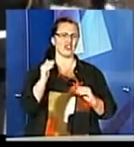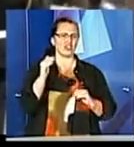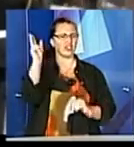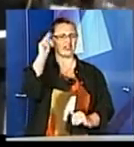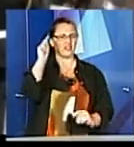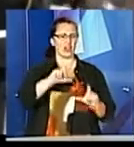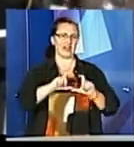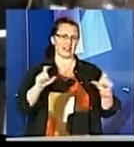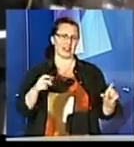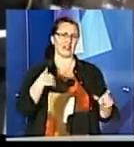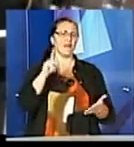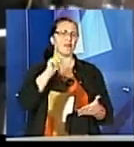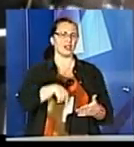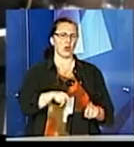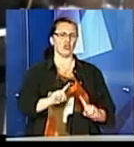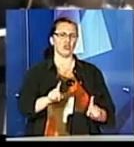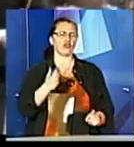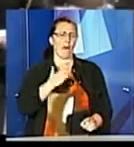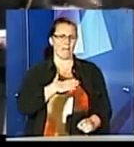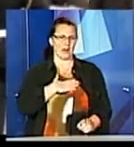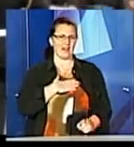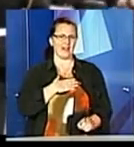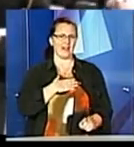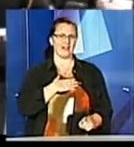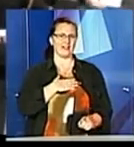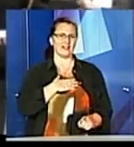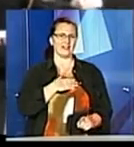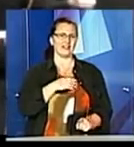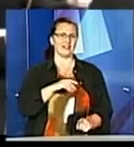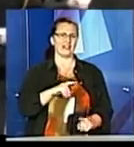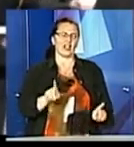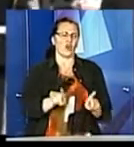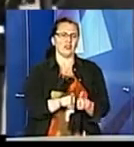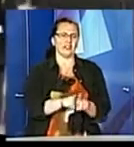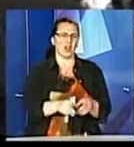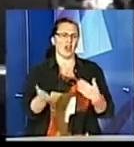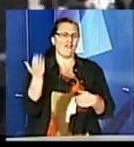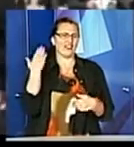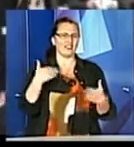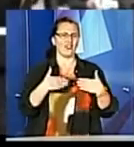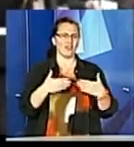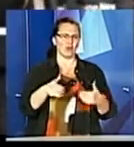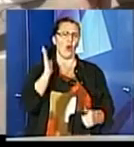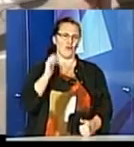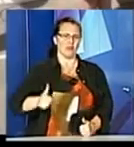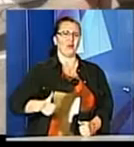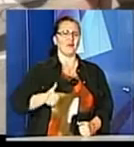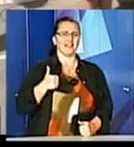навчальних закладів. І я переконаний, що ми, як і за всіх попередніх випускників, будемо ними пишатися.